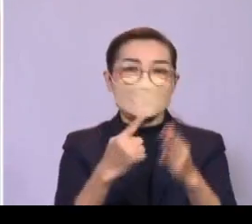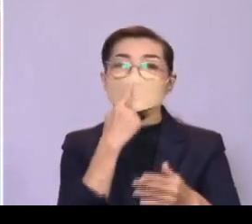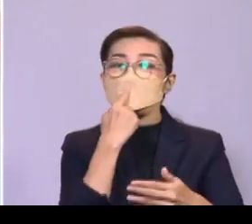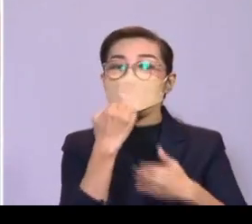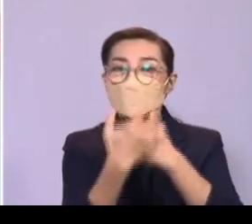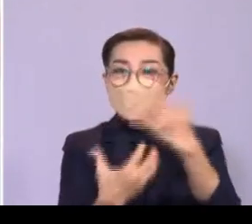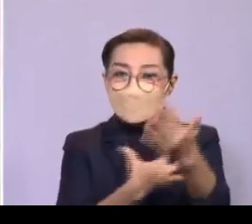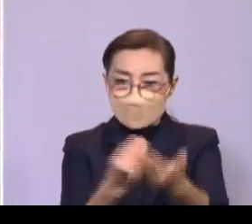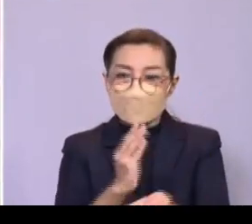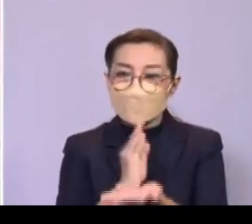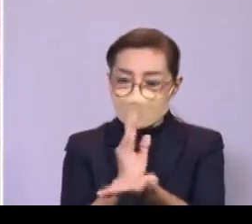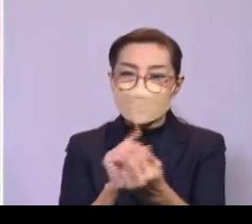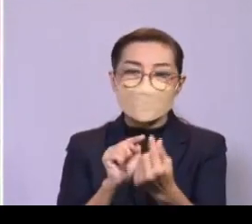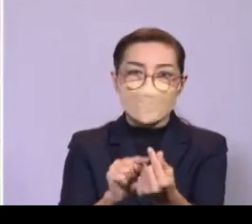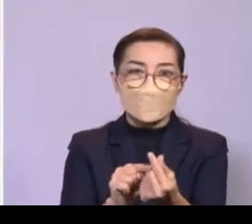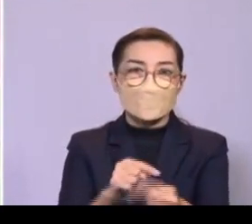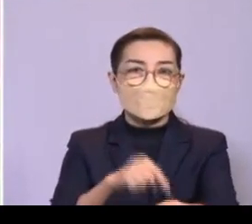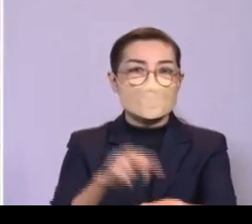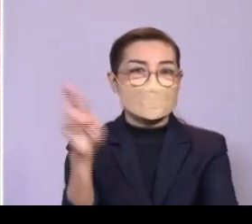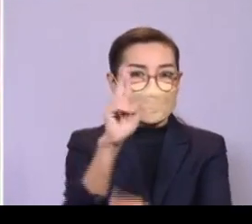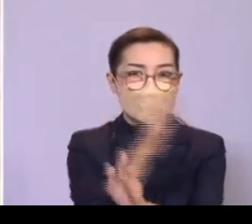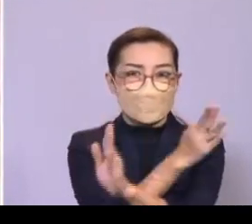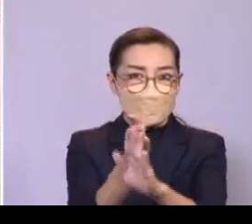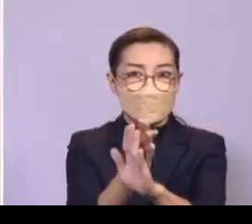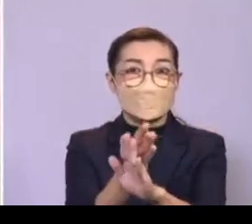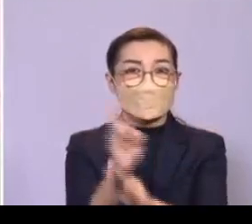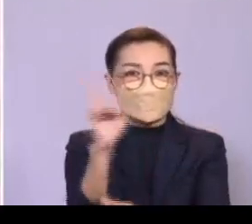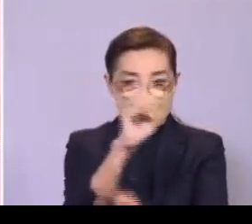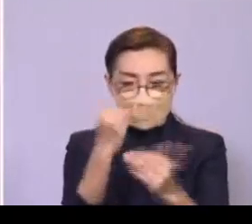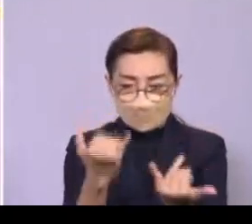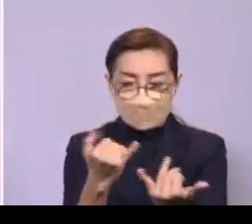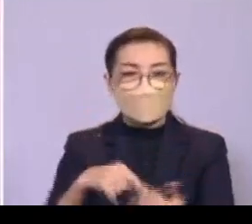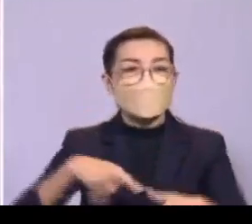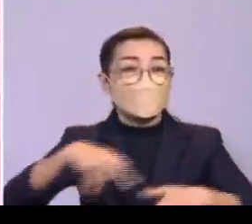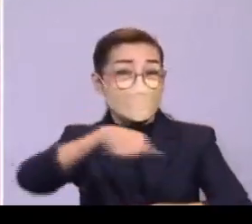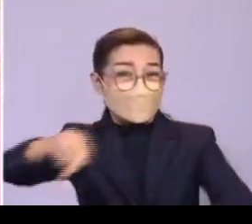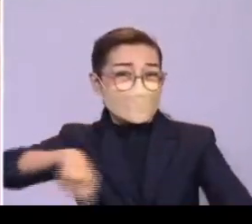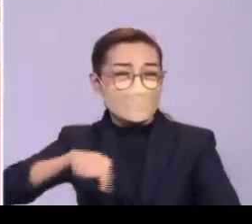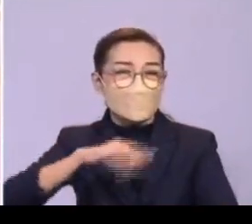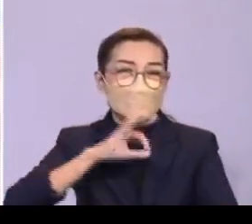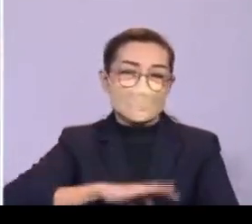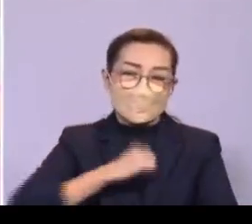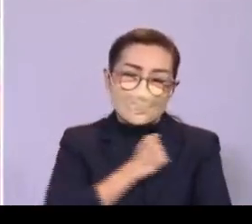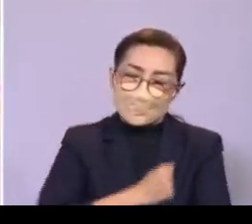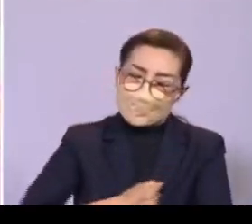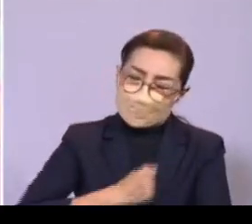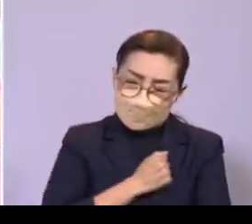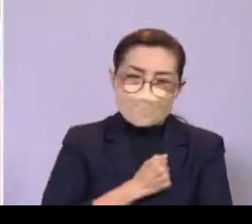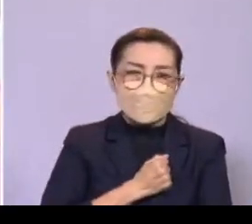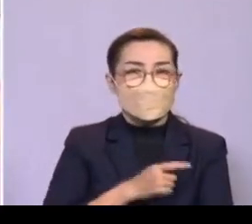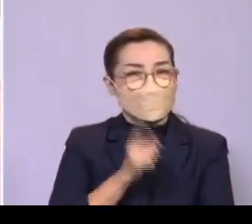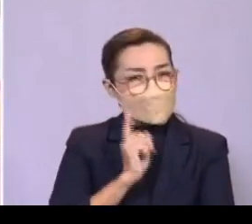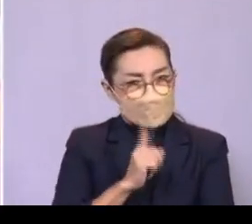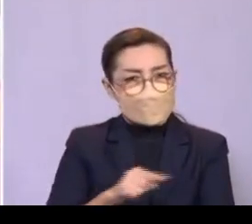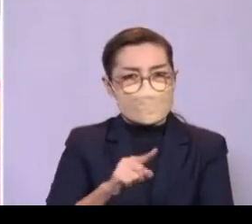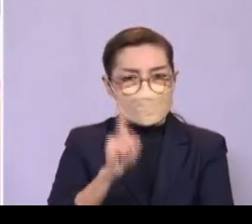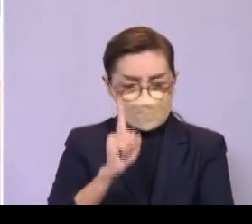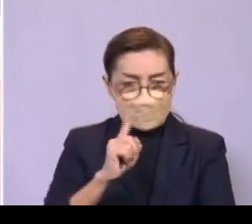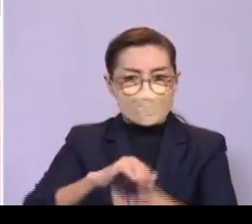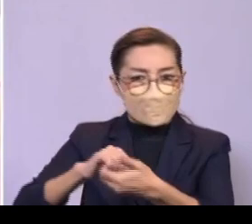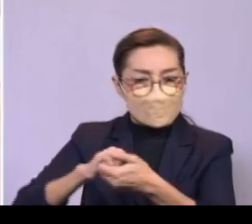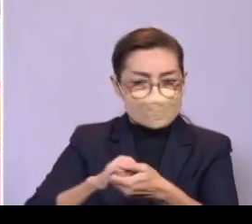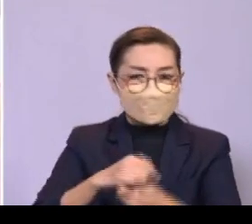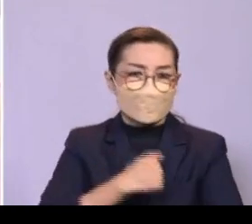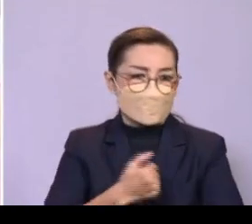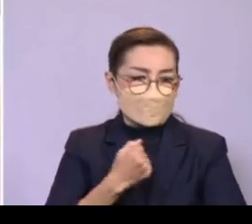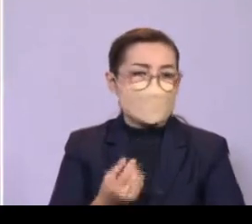ที่ยงวันนี้ครับโดยทุกคนต่างรู้สึกเศร้าสลดสะเทือนใจกับเหตุการณ์ที่เกิดขึ้นมองว่าเป็นเรื่องที่ต้องช่วยกันให้ก